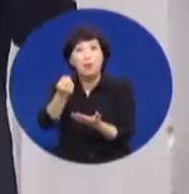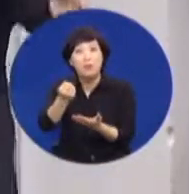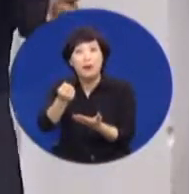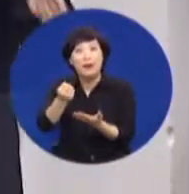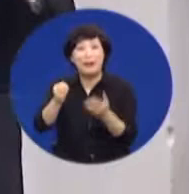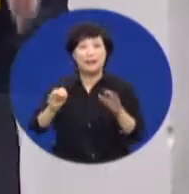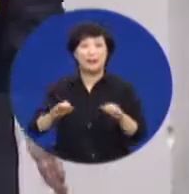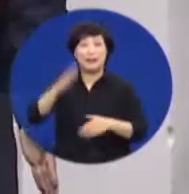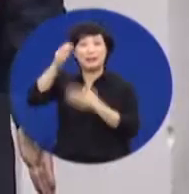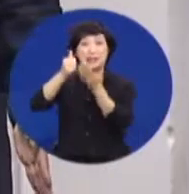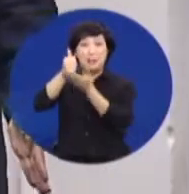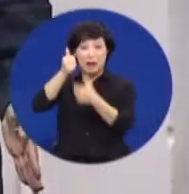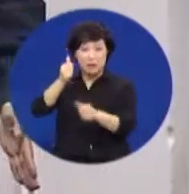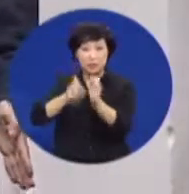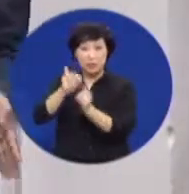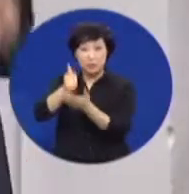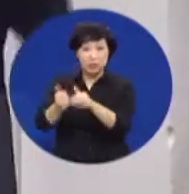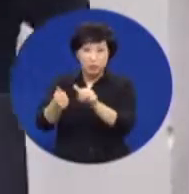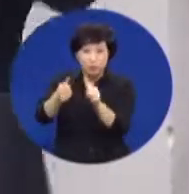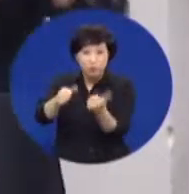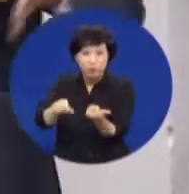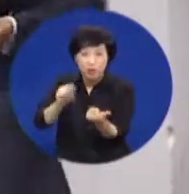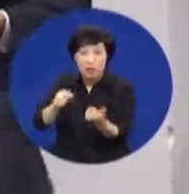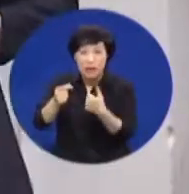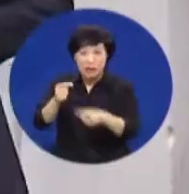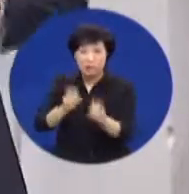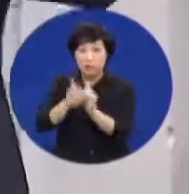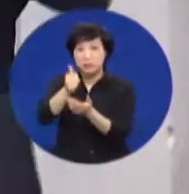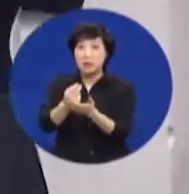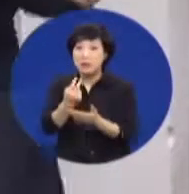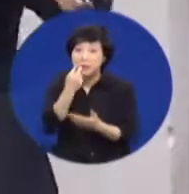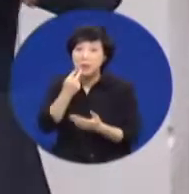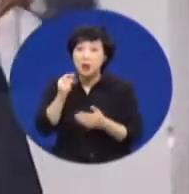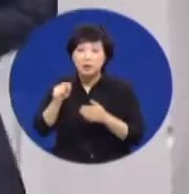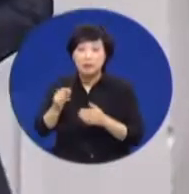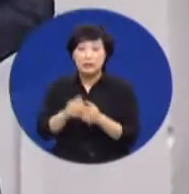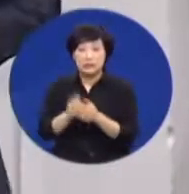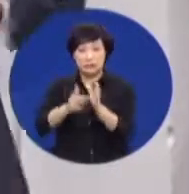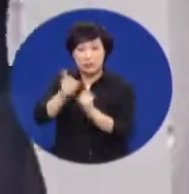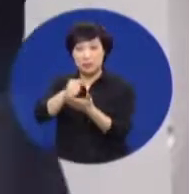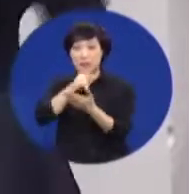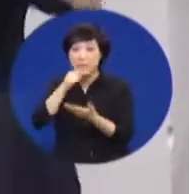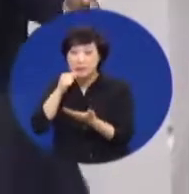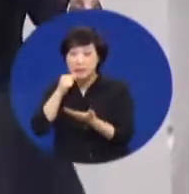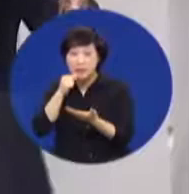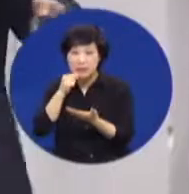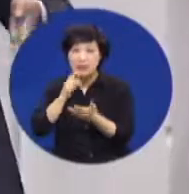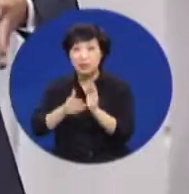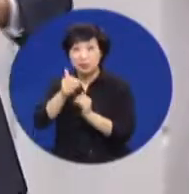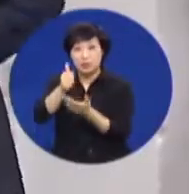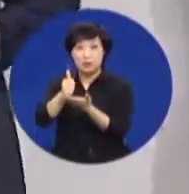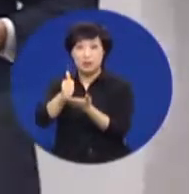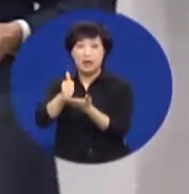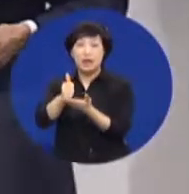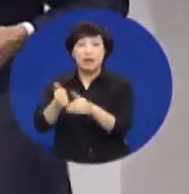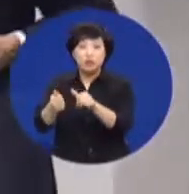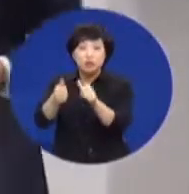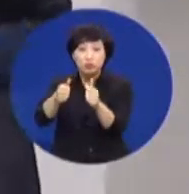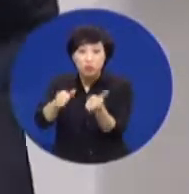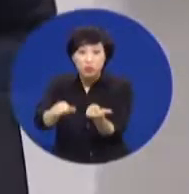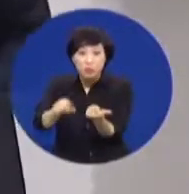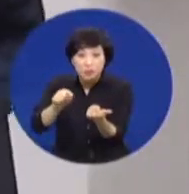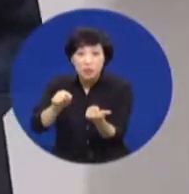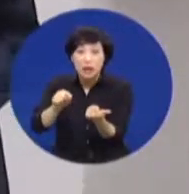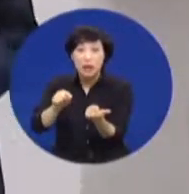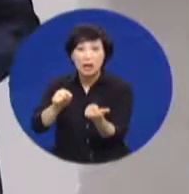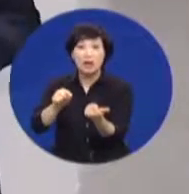하나님의 아들이 죽어서 그 아들의 생명이 그 아들의 피가 그 아들의 죽음이